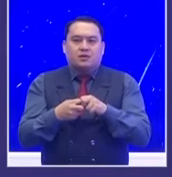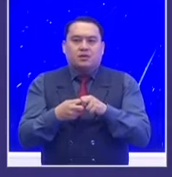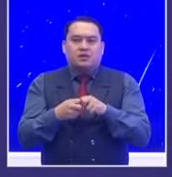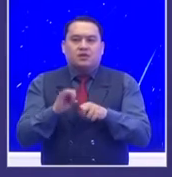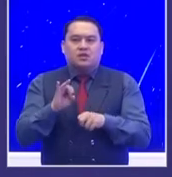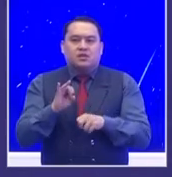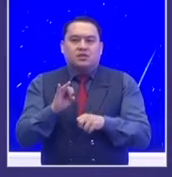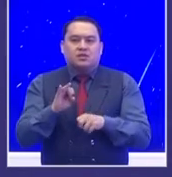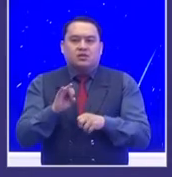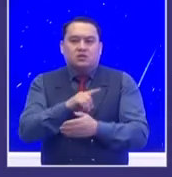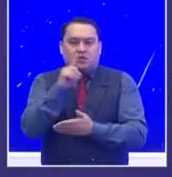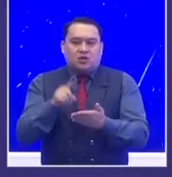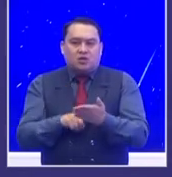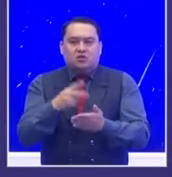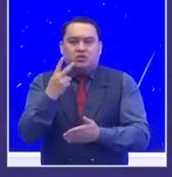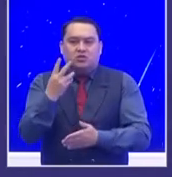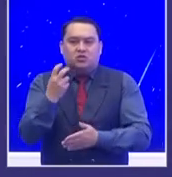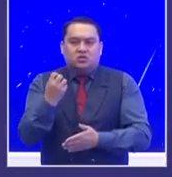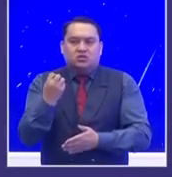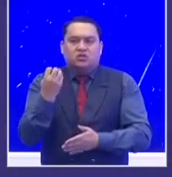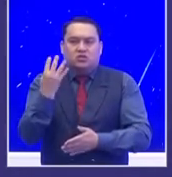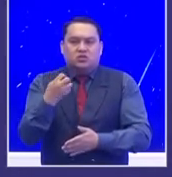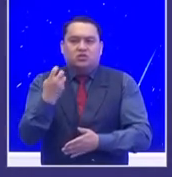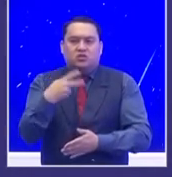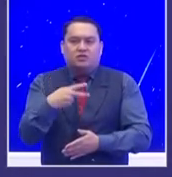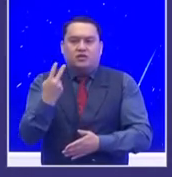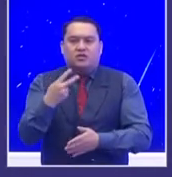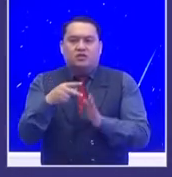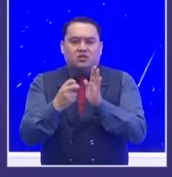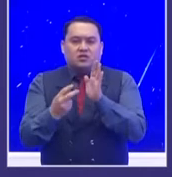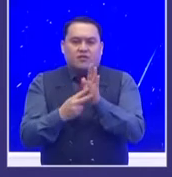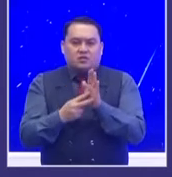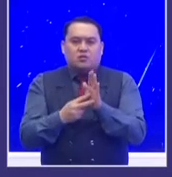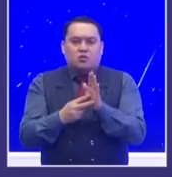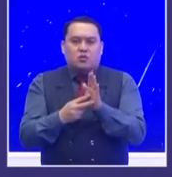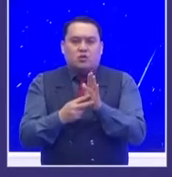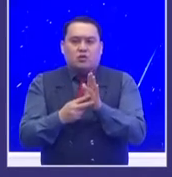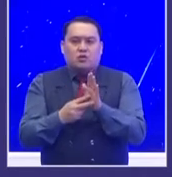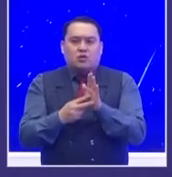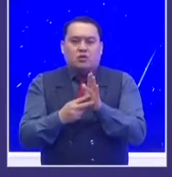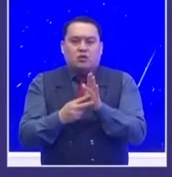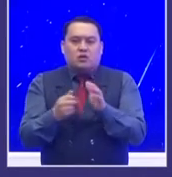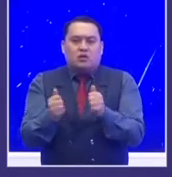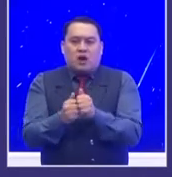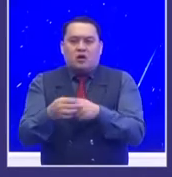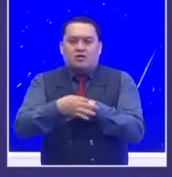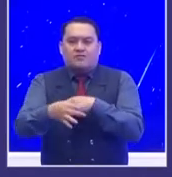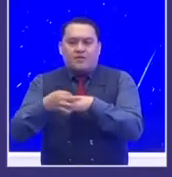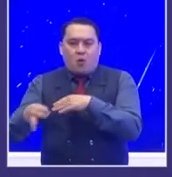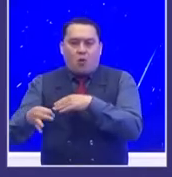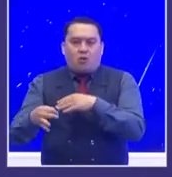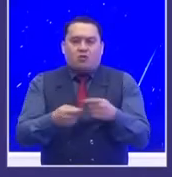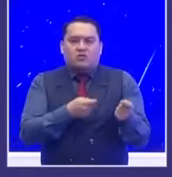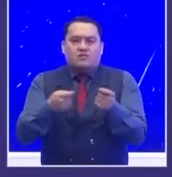его задавали не только по 423 маршруту, там 308, другие, я много говорю. Пригородные все наши перевозки